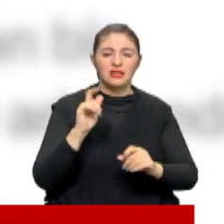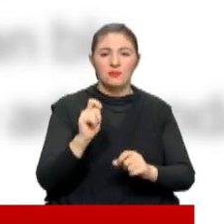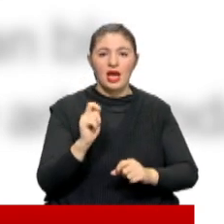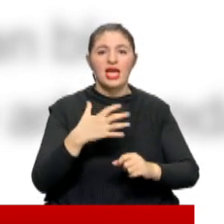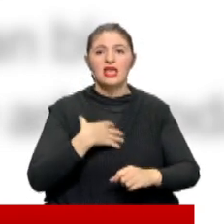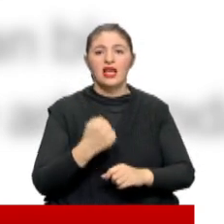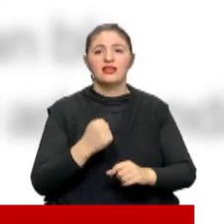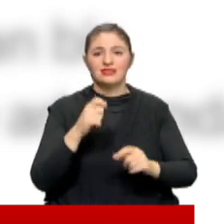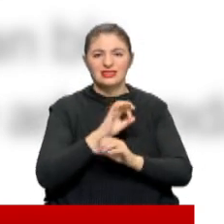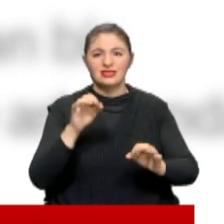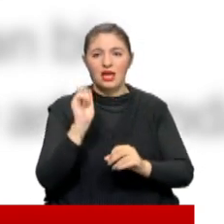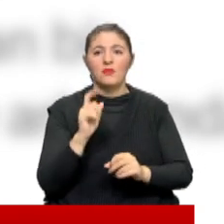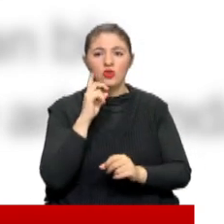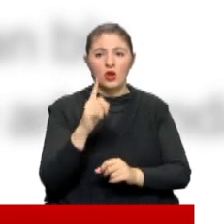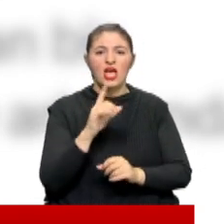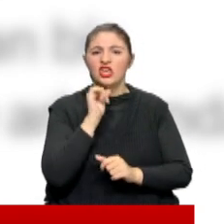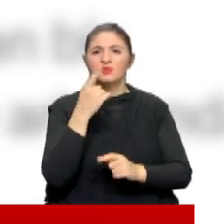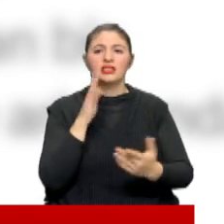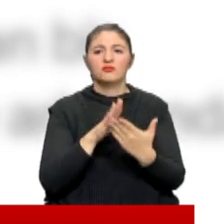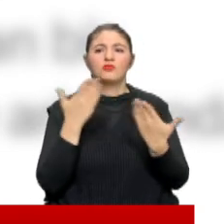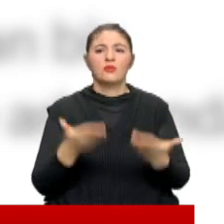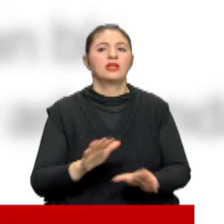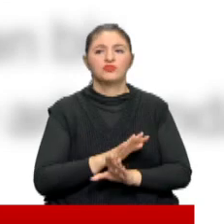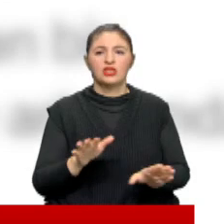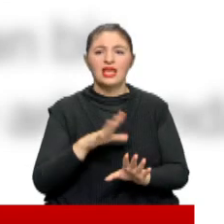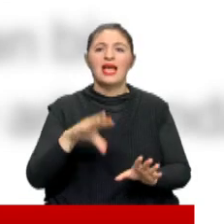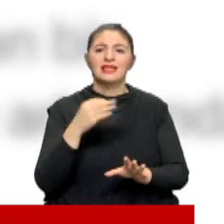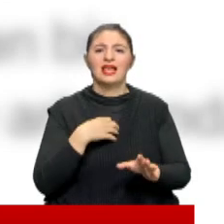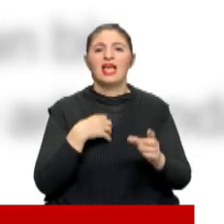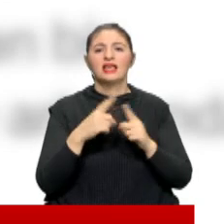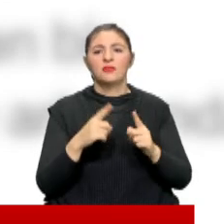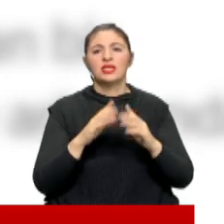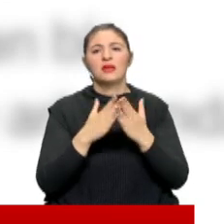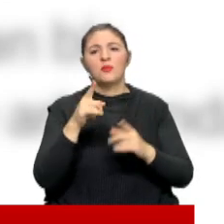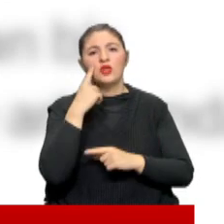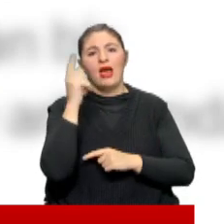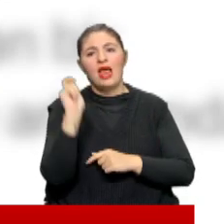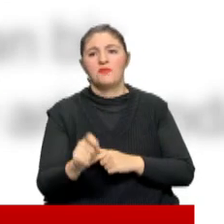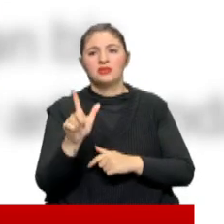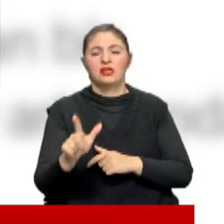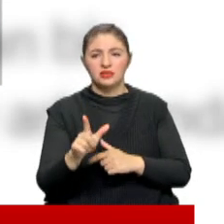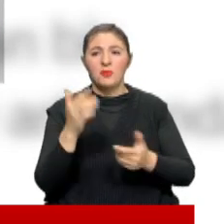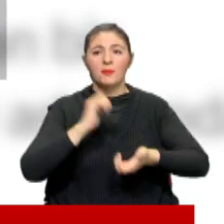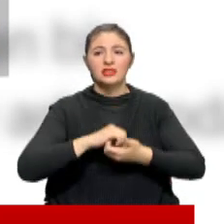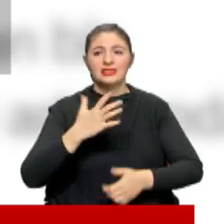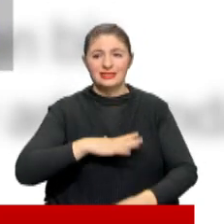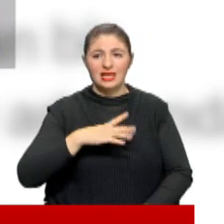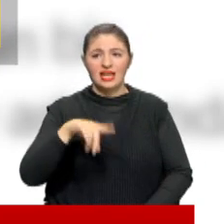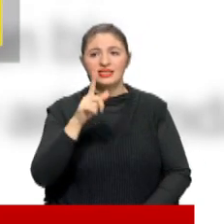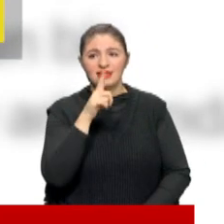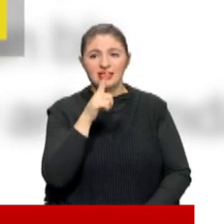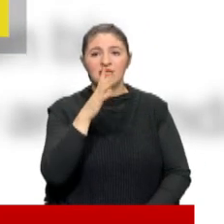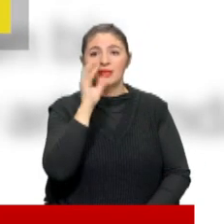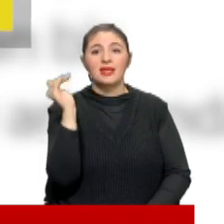iradesiz kılmaya yönelik hiçbir yaklaşımı kabul etmeyeceğiz herkes Hesabını kitabını Buna göre yapmalıdır Barış isteyenlerin